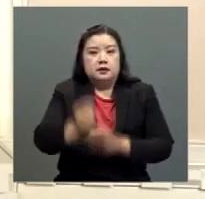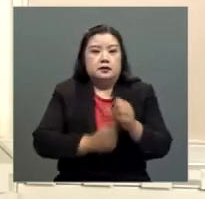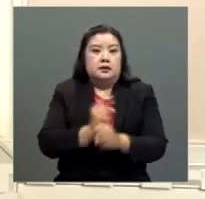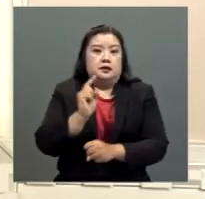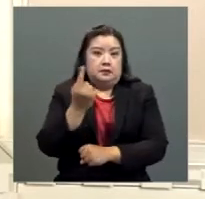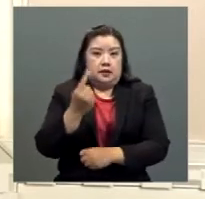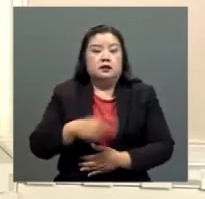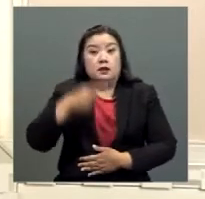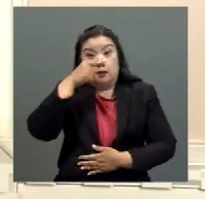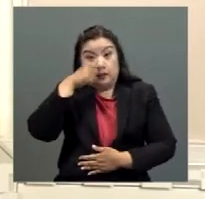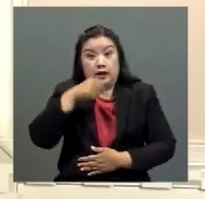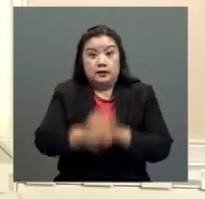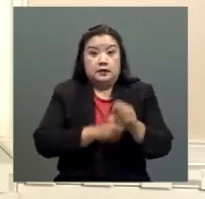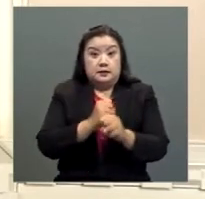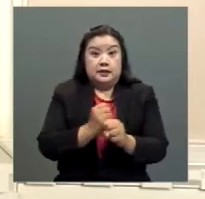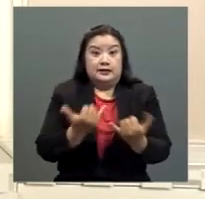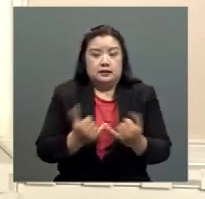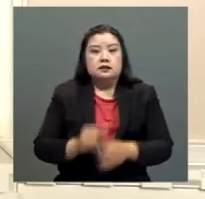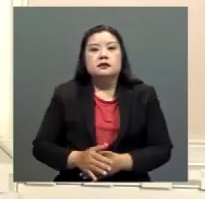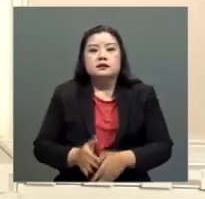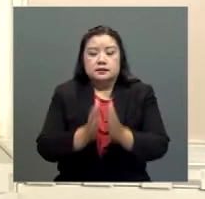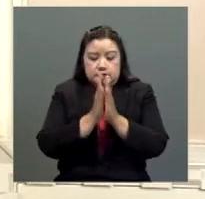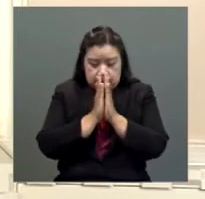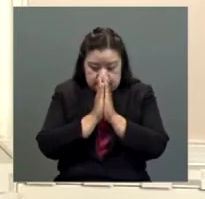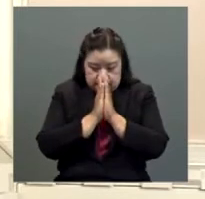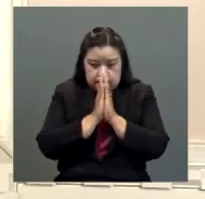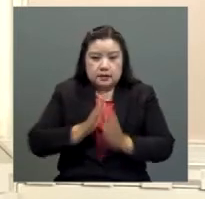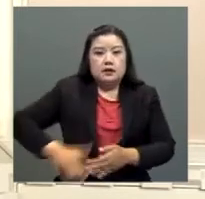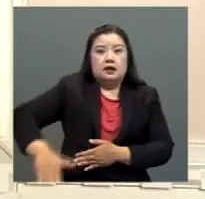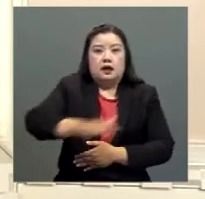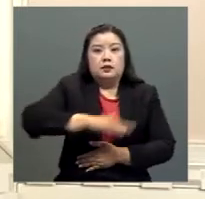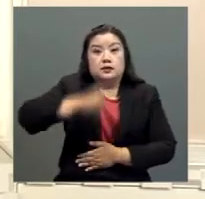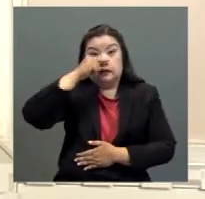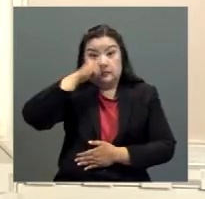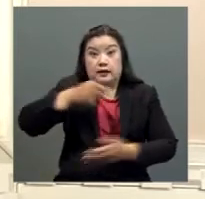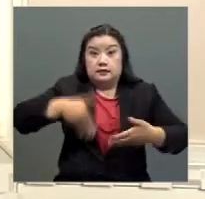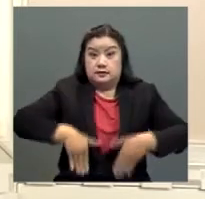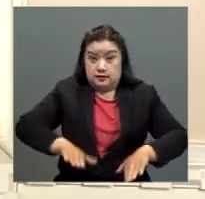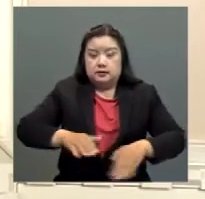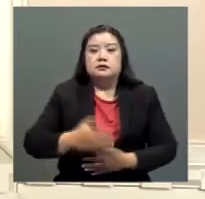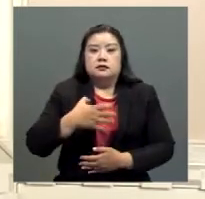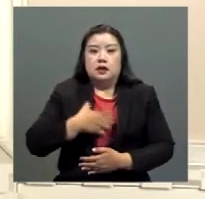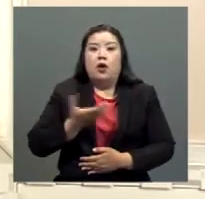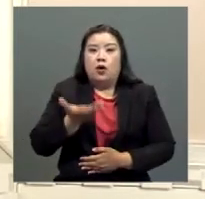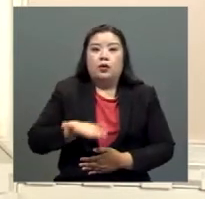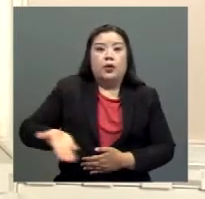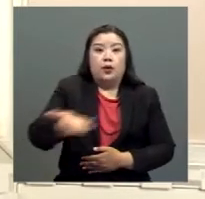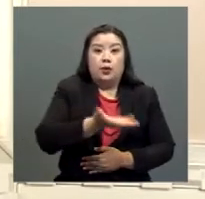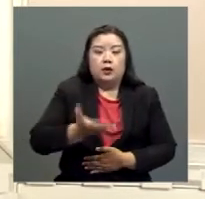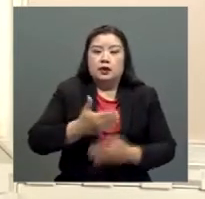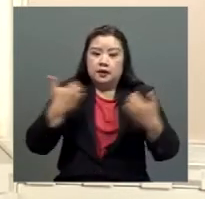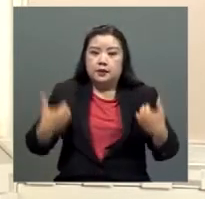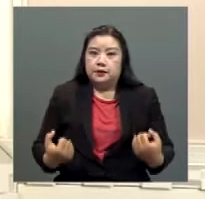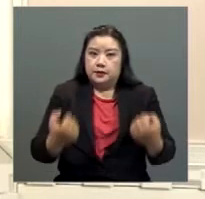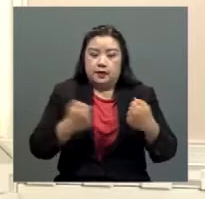พ้นไปกล่าวสวัสดีนะครับวันปีใหม่ของไทยกับคนไทยทั้งประเทศผมขอให้ทุกท่านได้มีสุขภาพกายสุขภาพใ